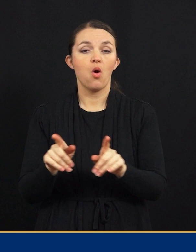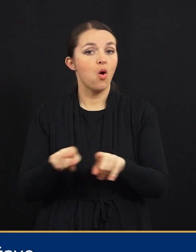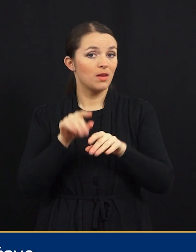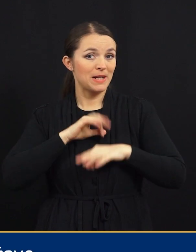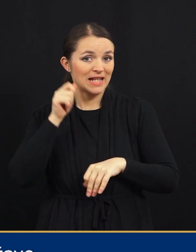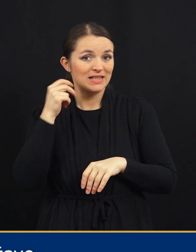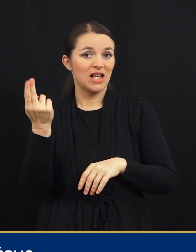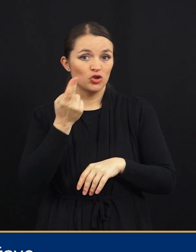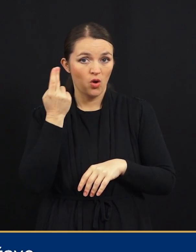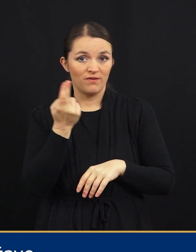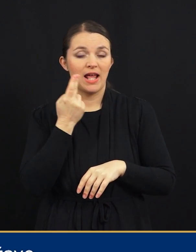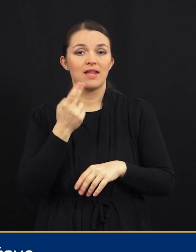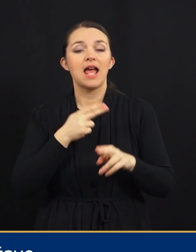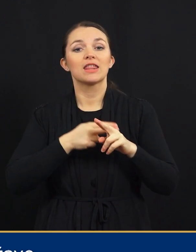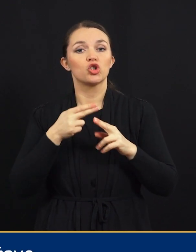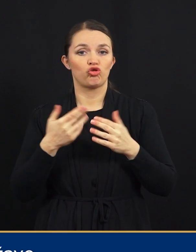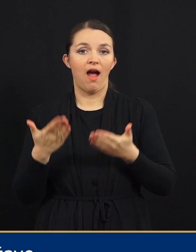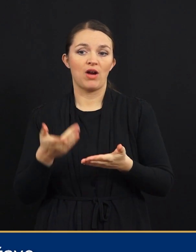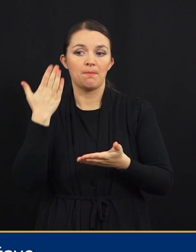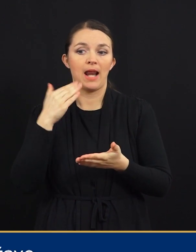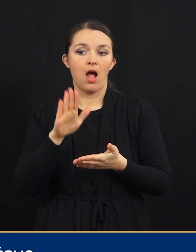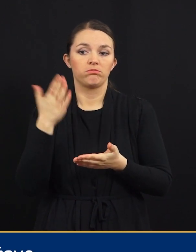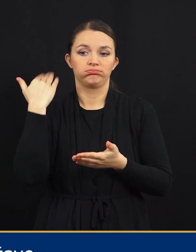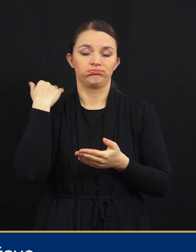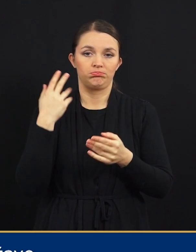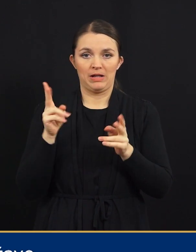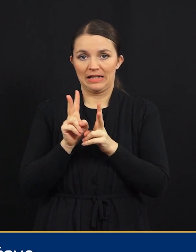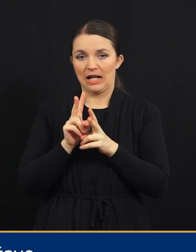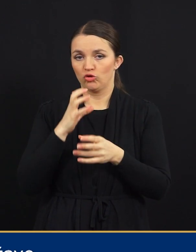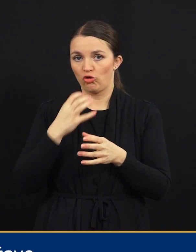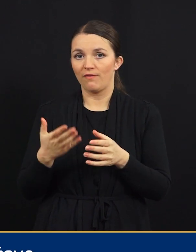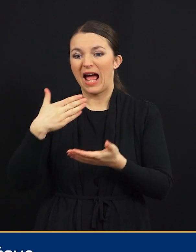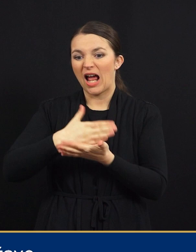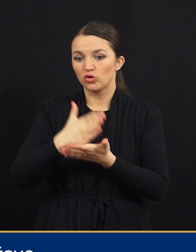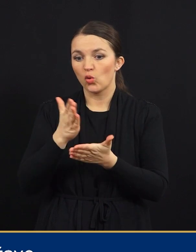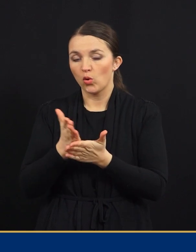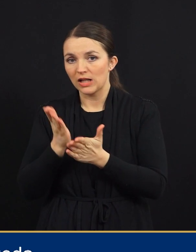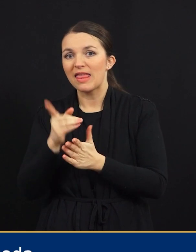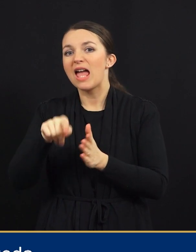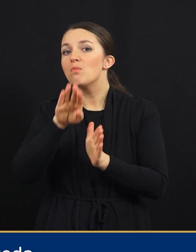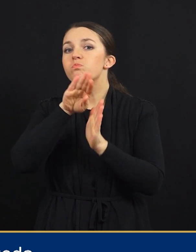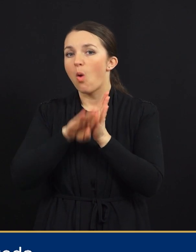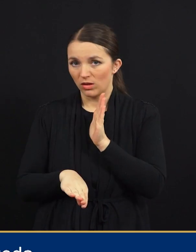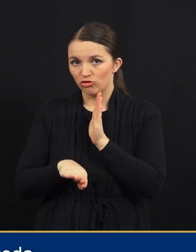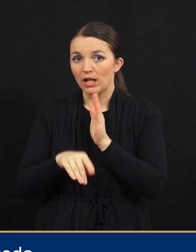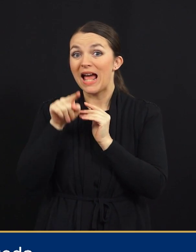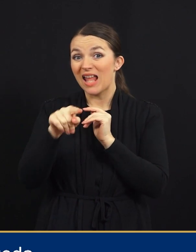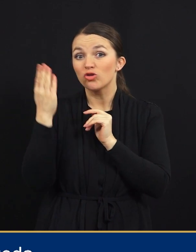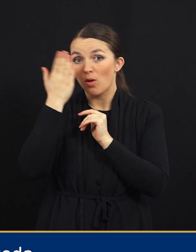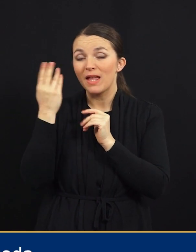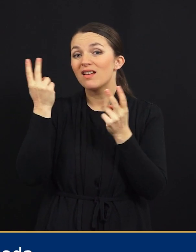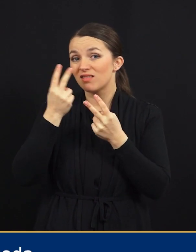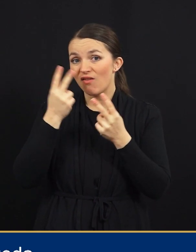Kot predsednica Slovenije, države, ki je bila v svoji nedavni zgodovini razkosana in ponižana, tako